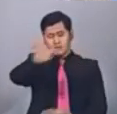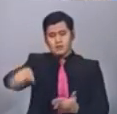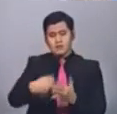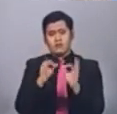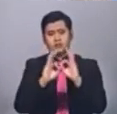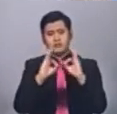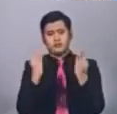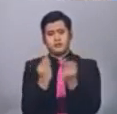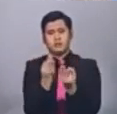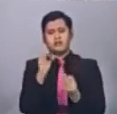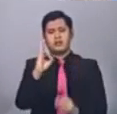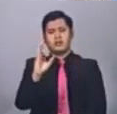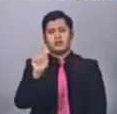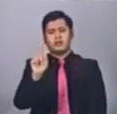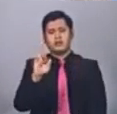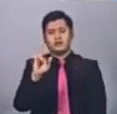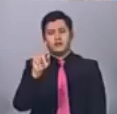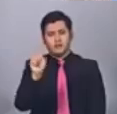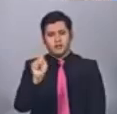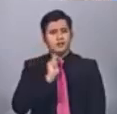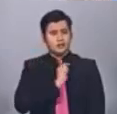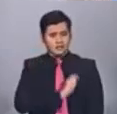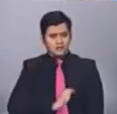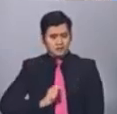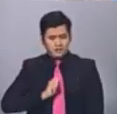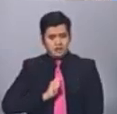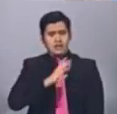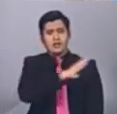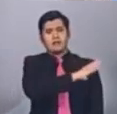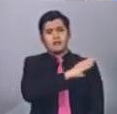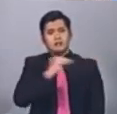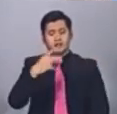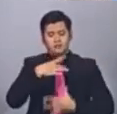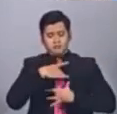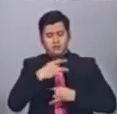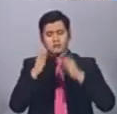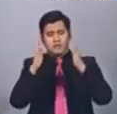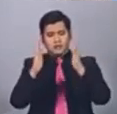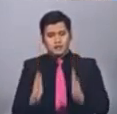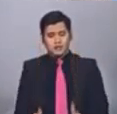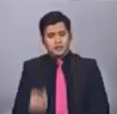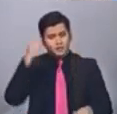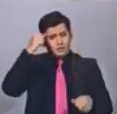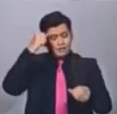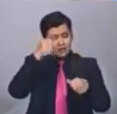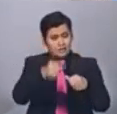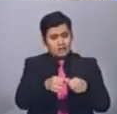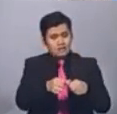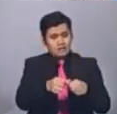kami. Buat seluruh peminat setia berita RTM, ingatlah